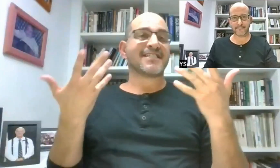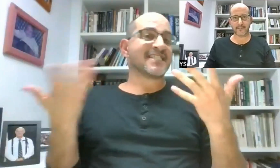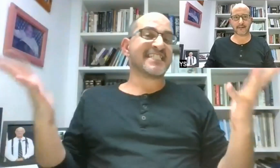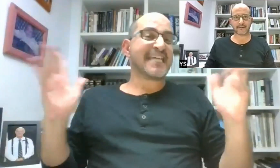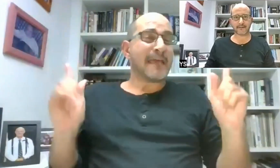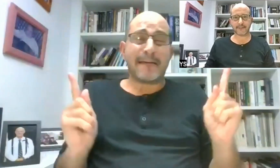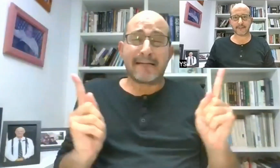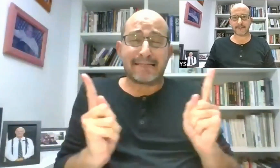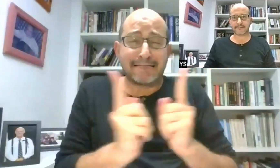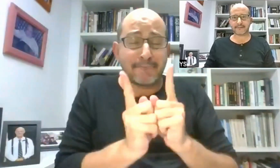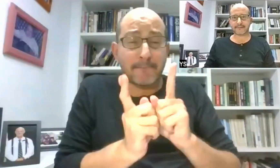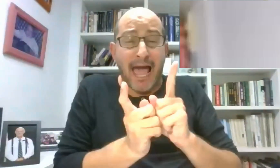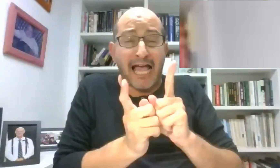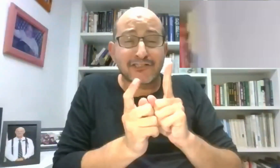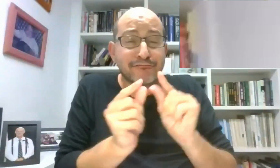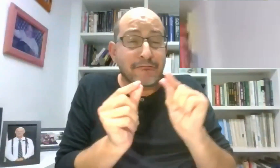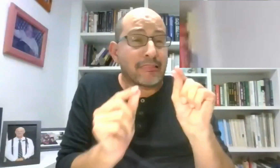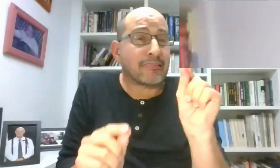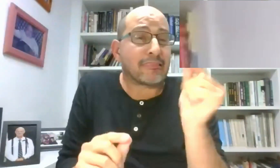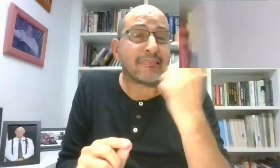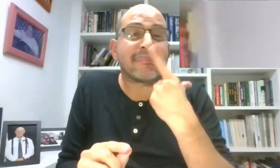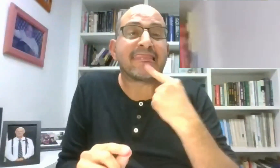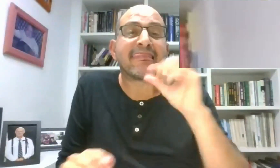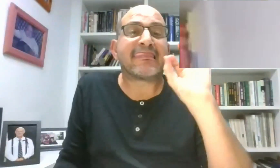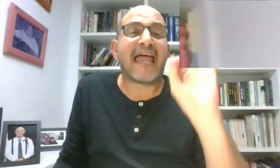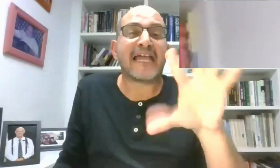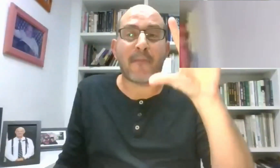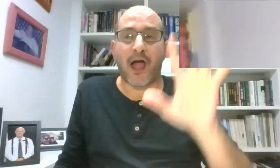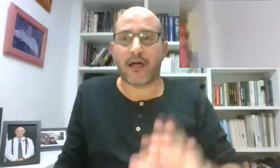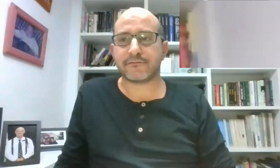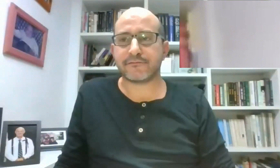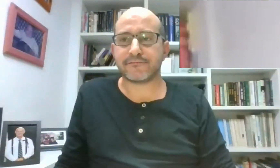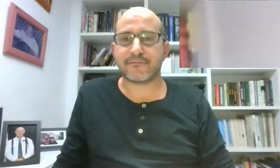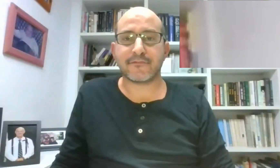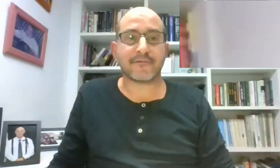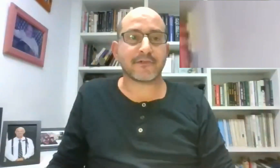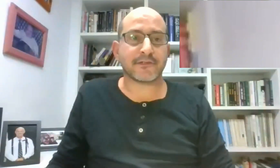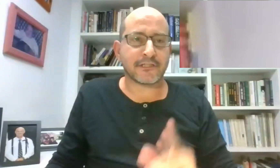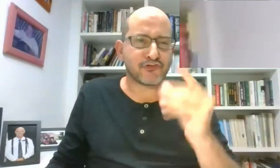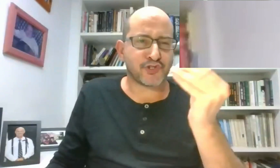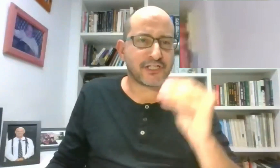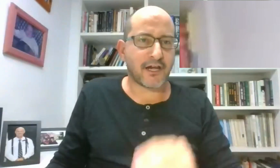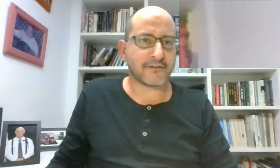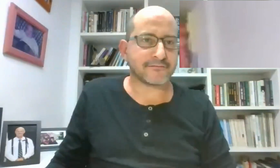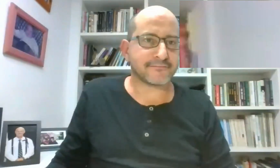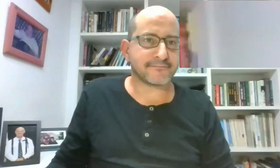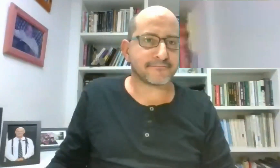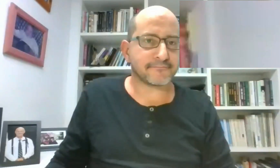טוב, אז זה בעצם היה ממש טעימה קטנה